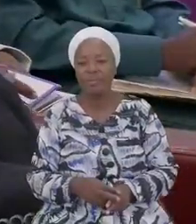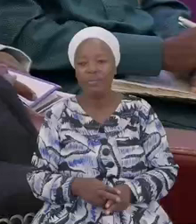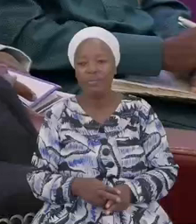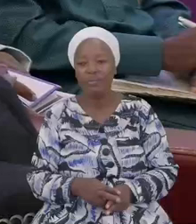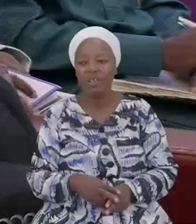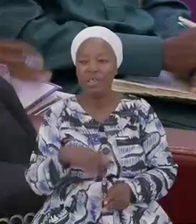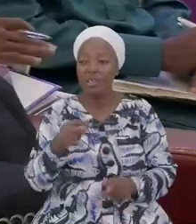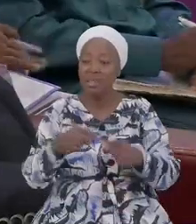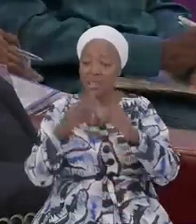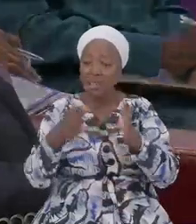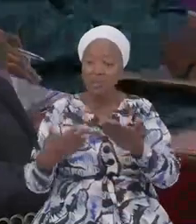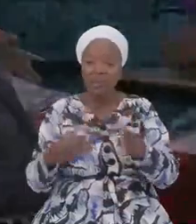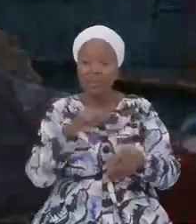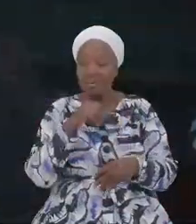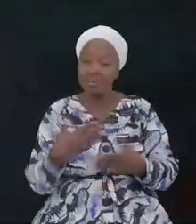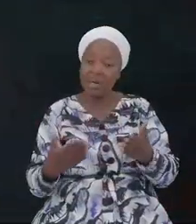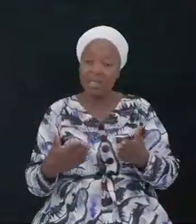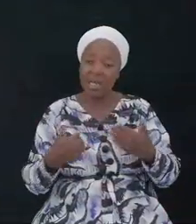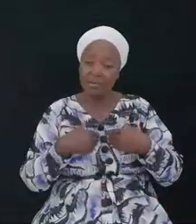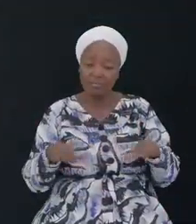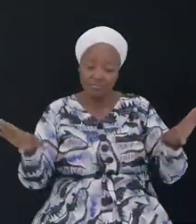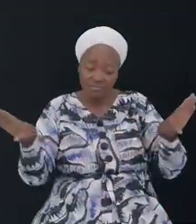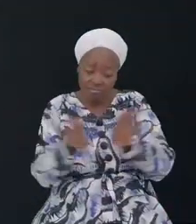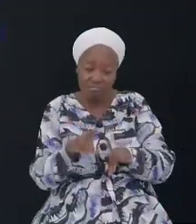L'ennemi t'aurait cadenassé.